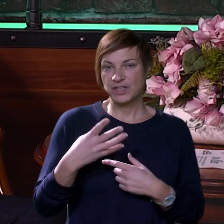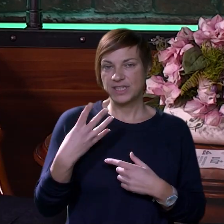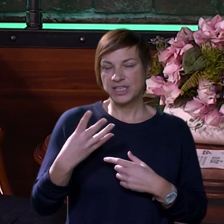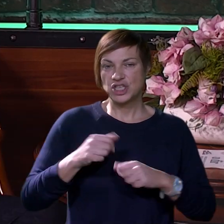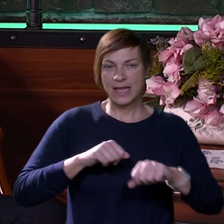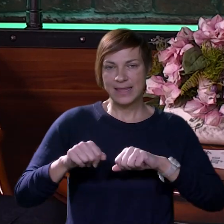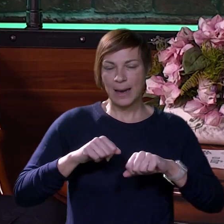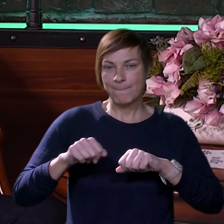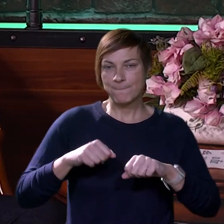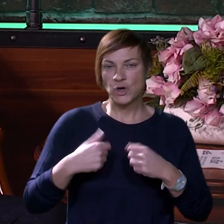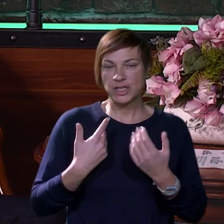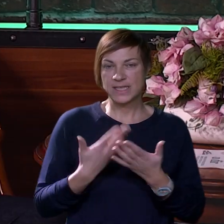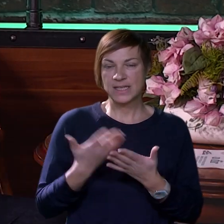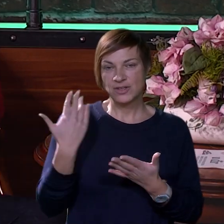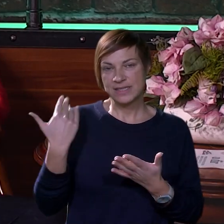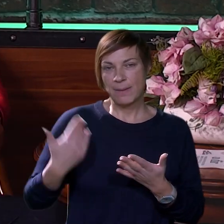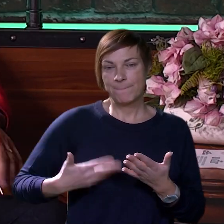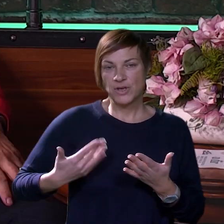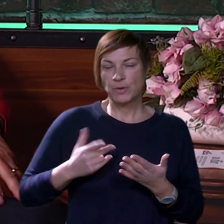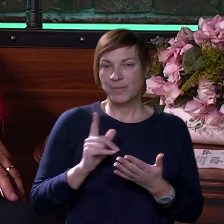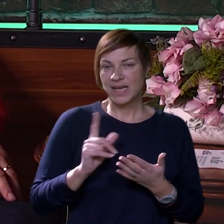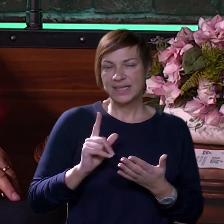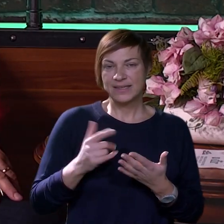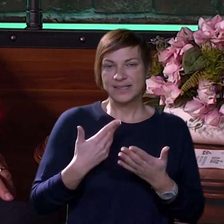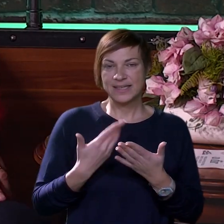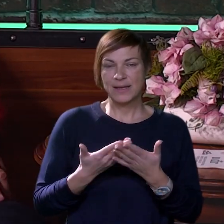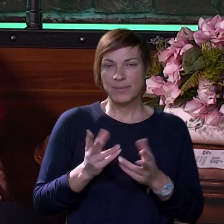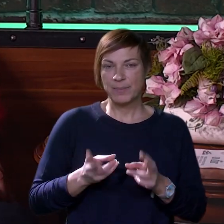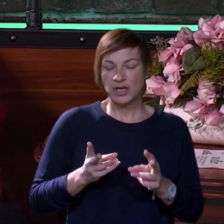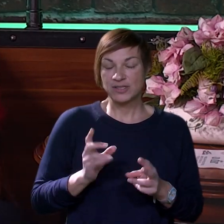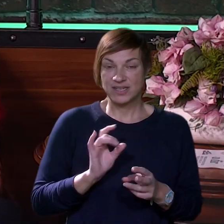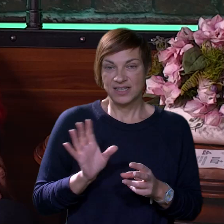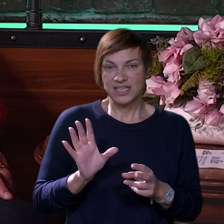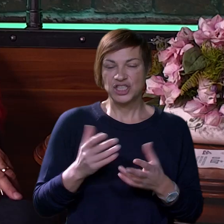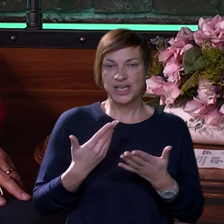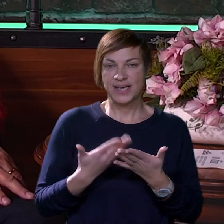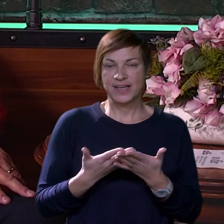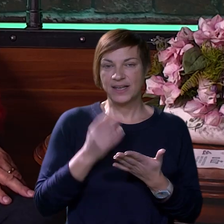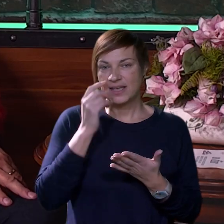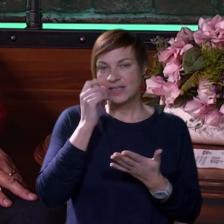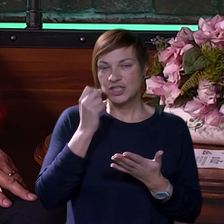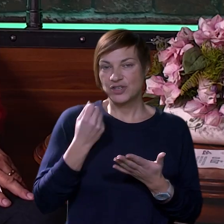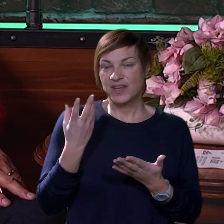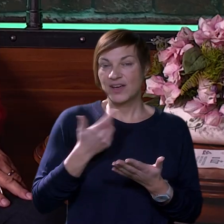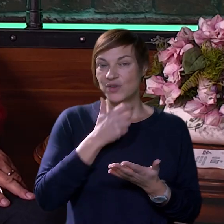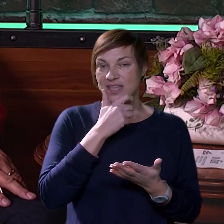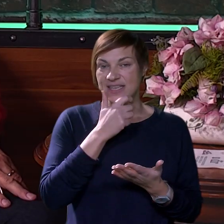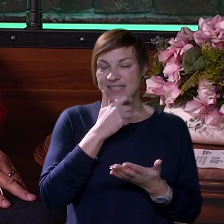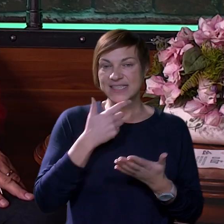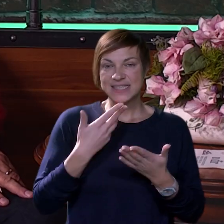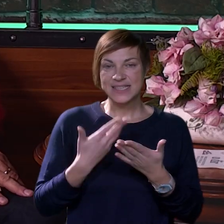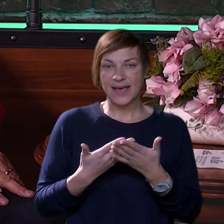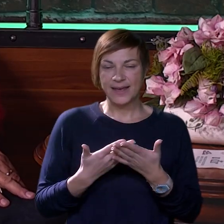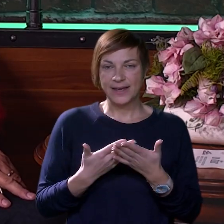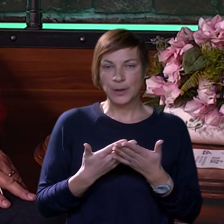3-4 takva potresa. Dok sam bio mlad, nije mi bilo strah ničega. Čovjek kako ide stariji, pa